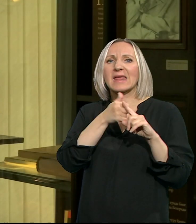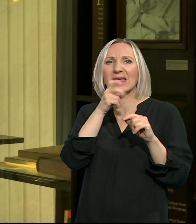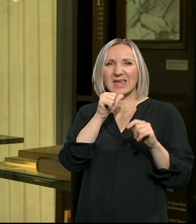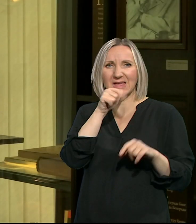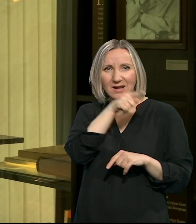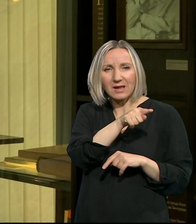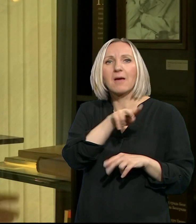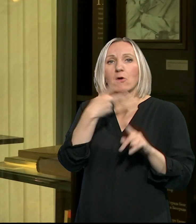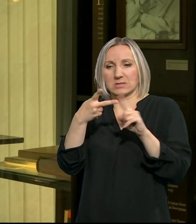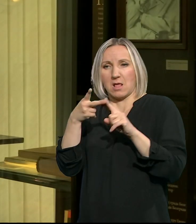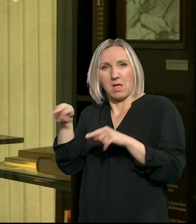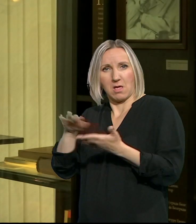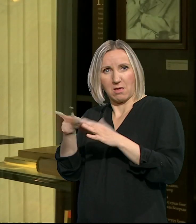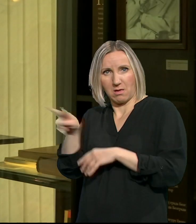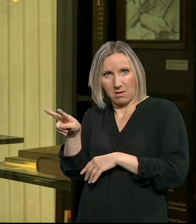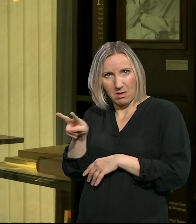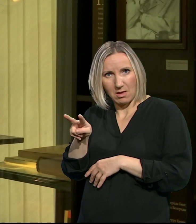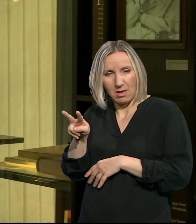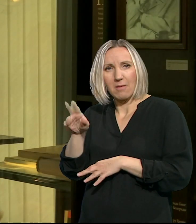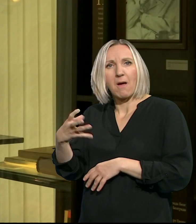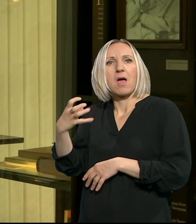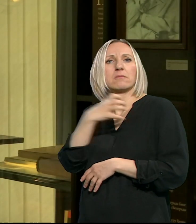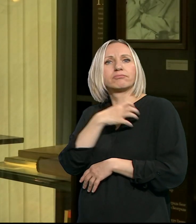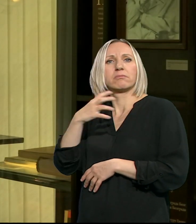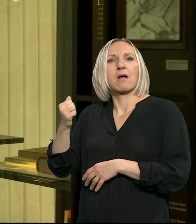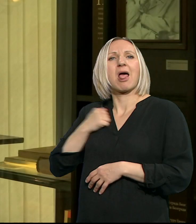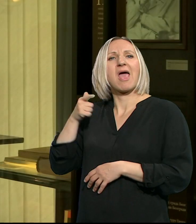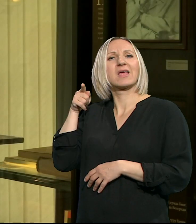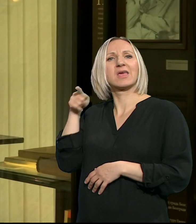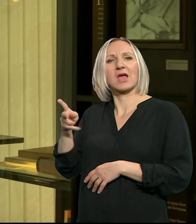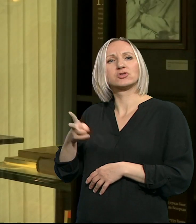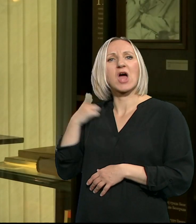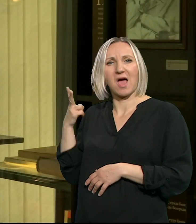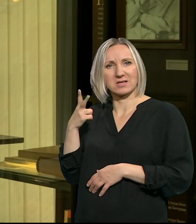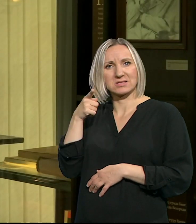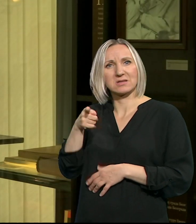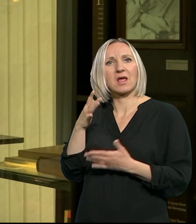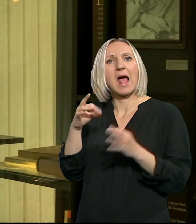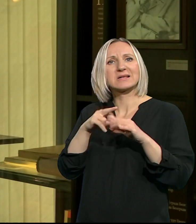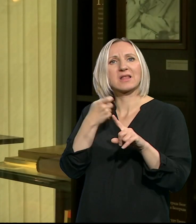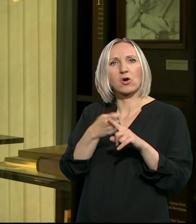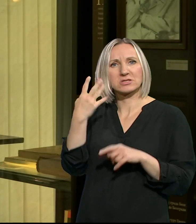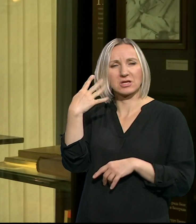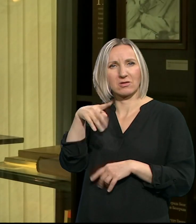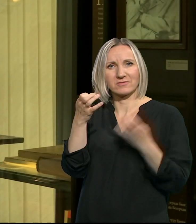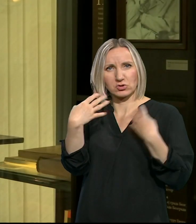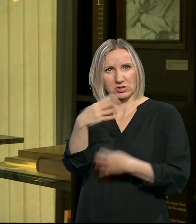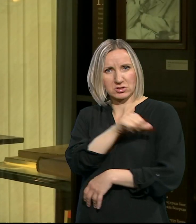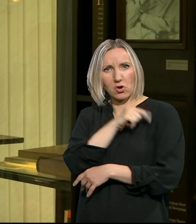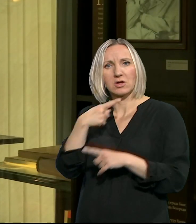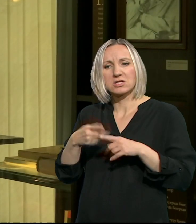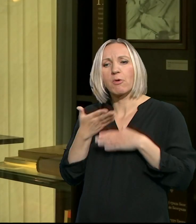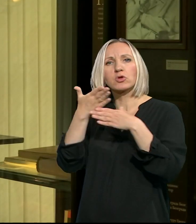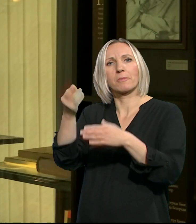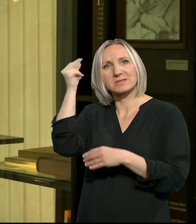nosioci Legije časti i suprug i supruga. Aleksandar Kostić je dobio Legiju časti 1940. godine za doprinos nauci,